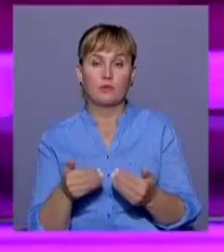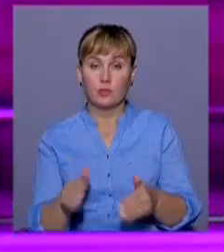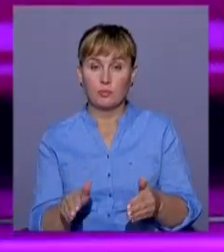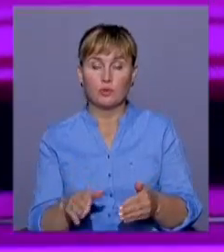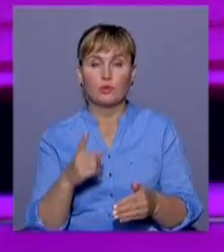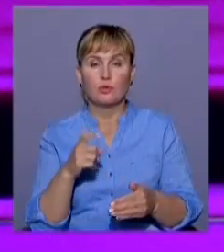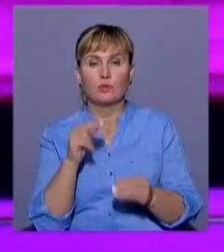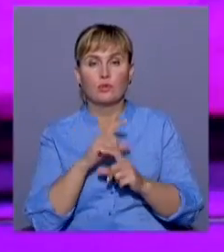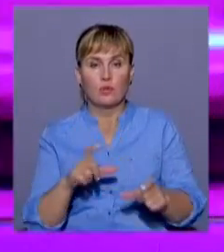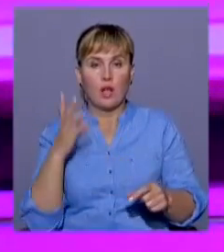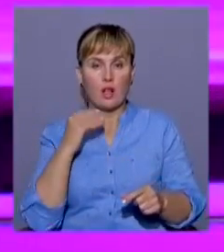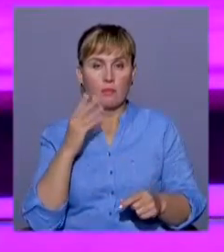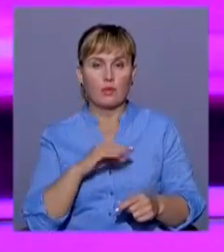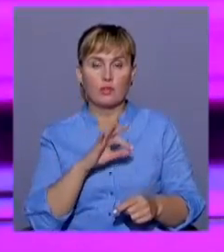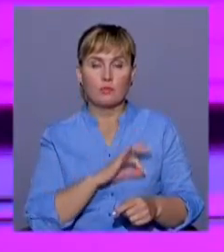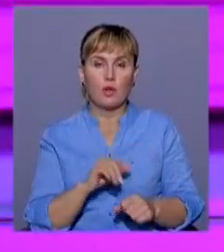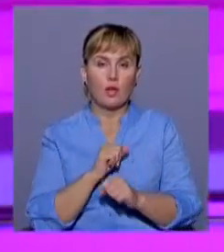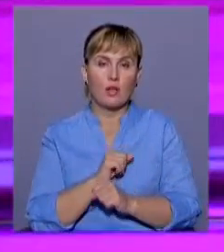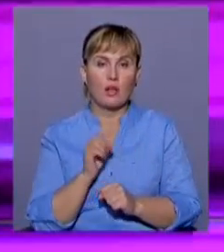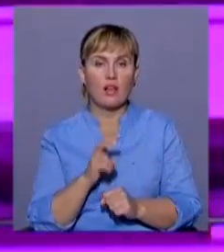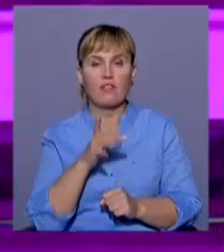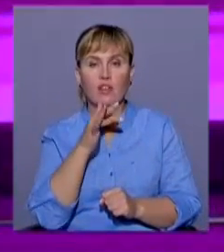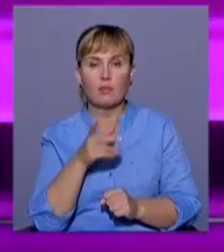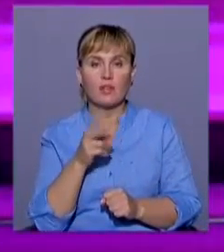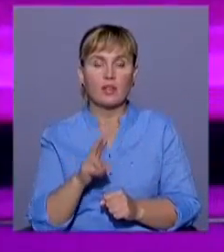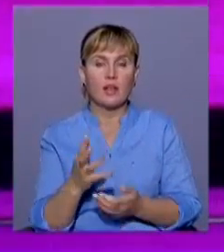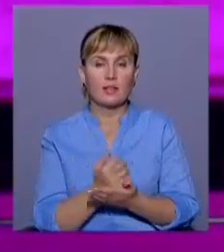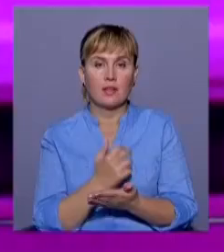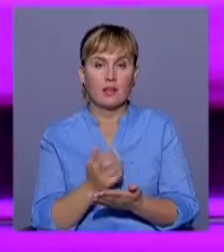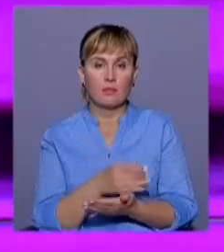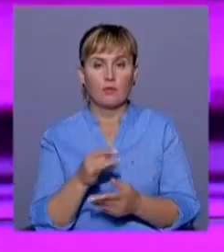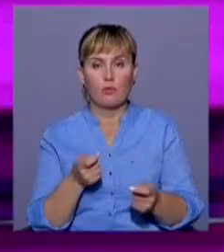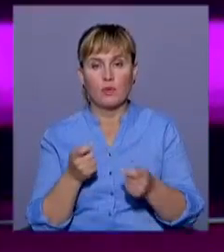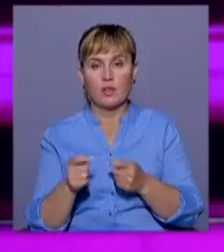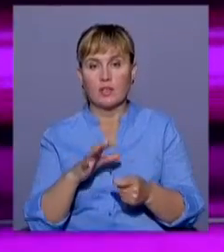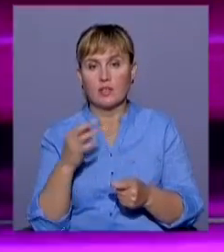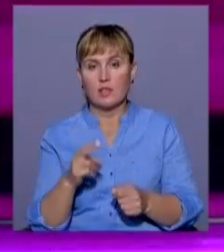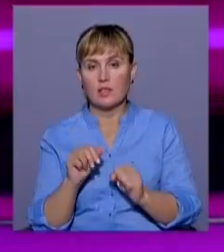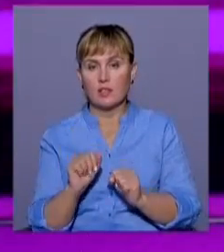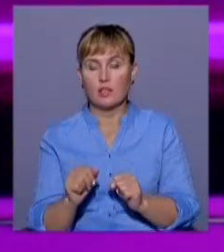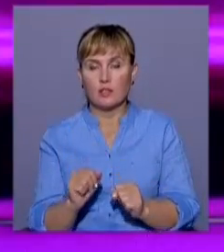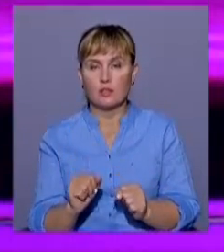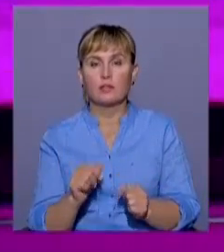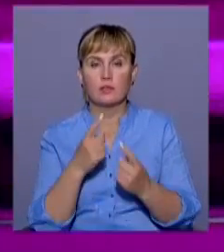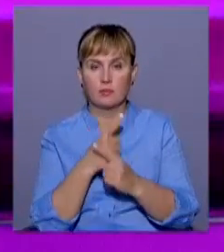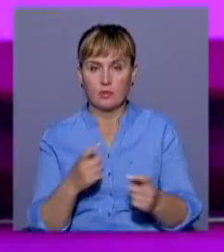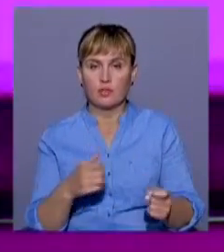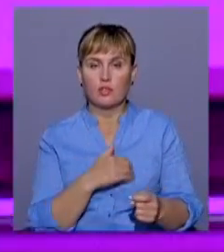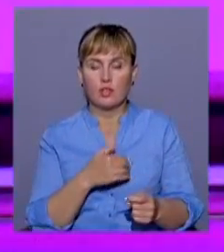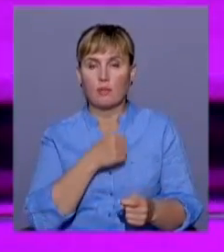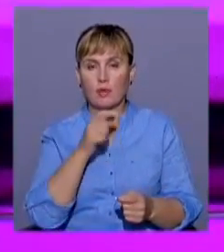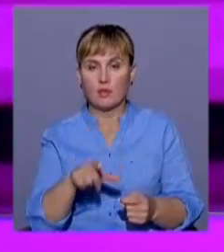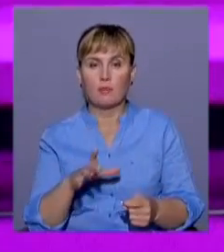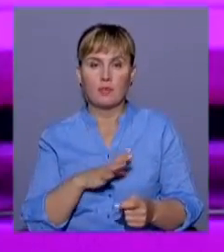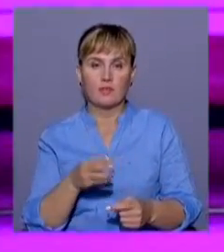Сотни школьников Алматы используют каникулы как время для заработка. И в Управлении социальной защиты приветствуют желание подростков